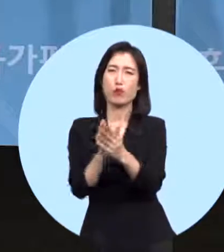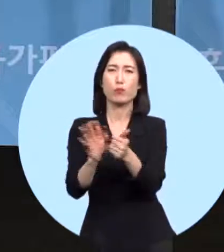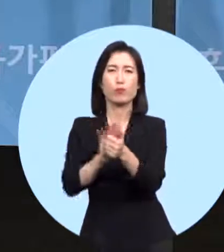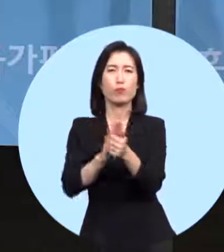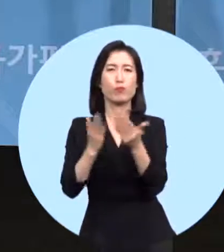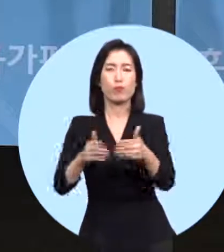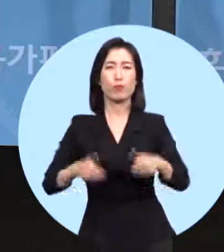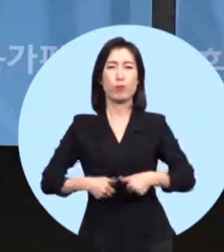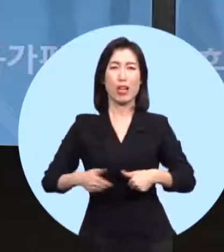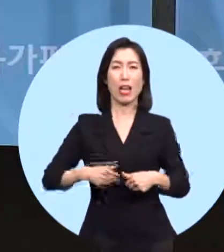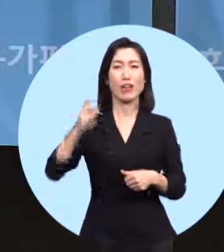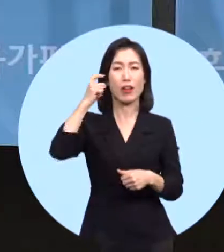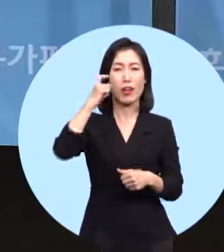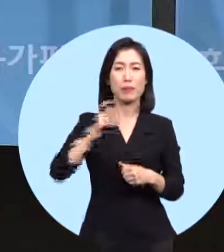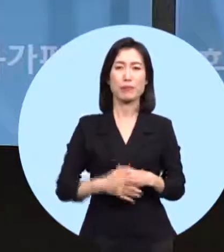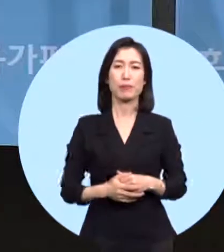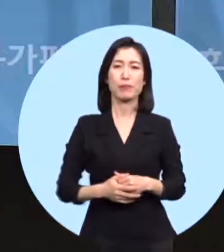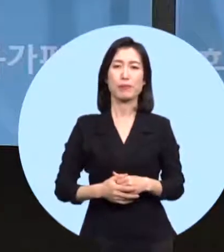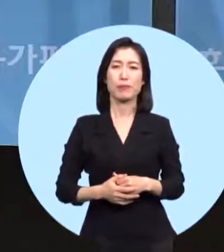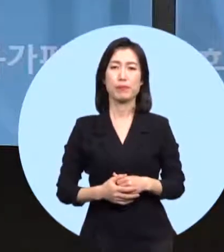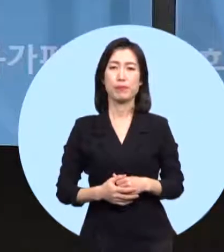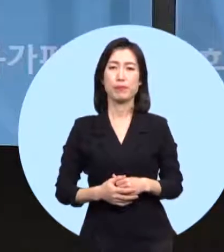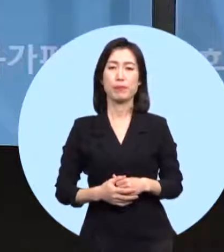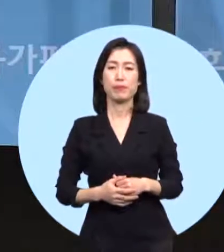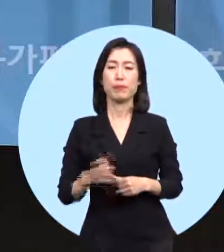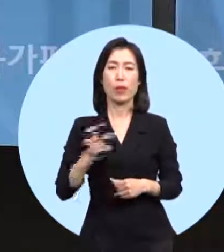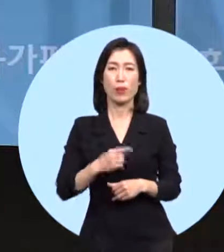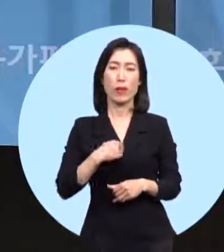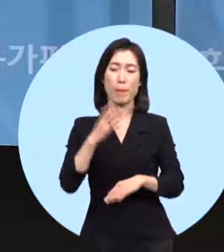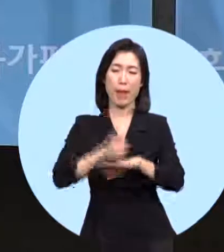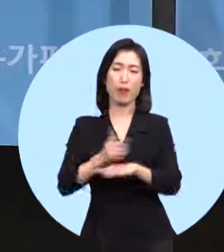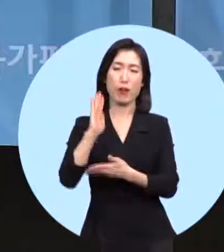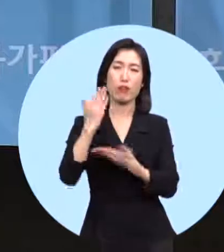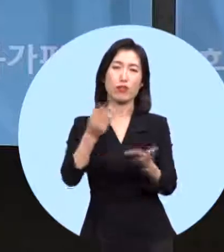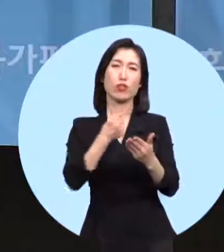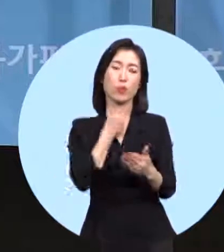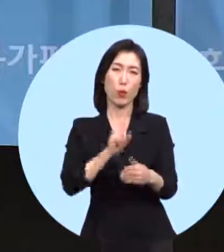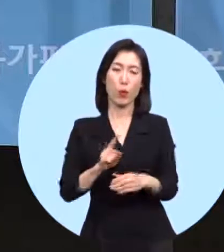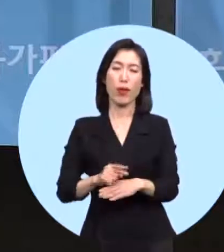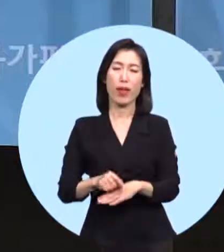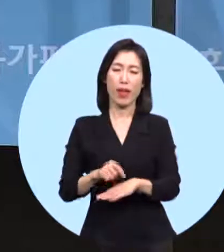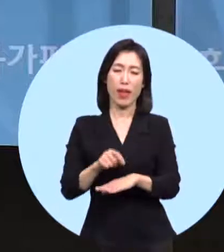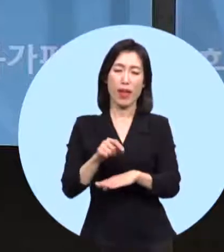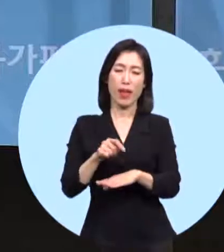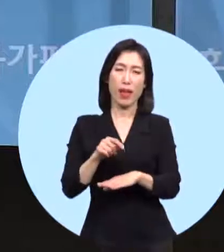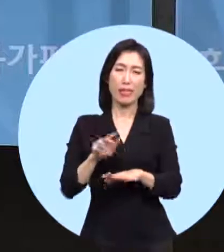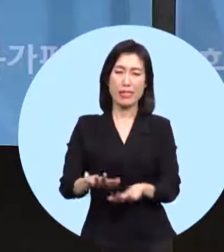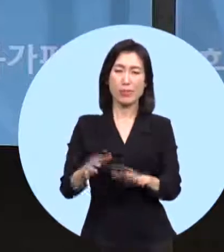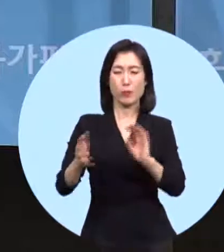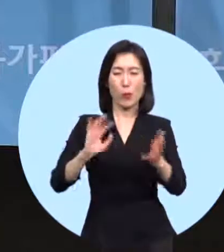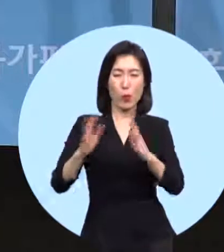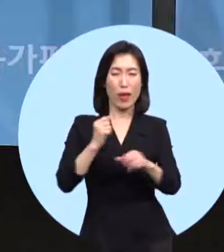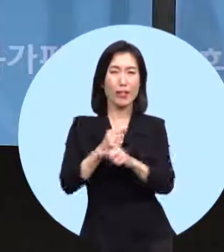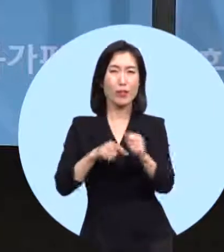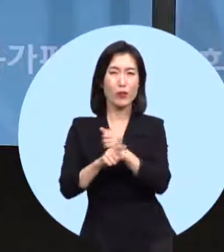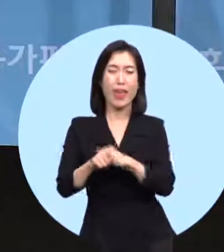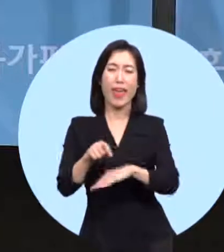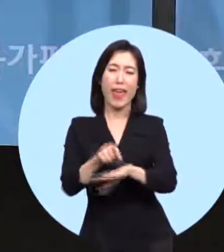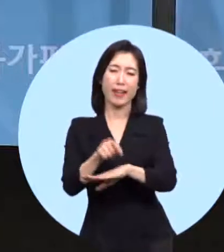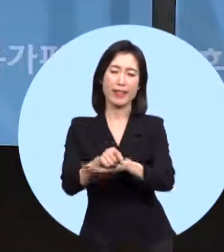좋겠습니다. 마지막으로 말씀드리고 싶었던 것은 저희가 이 행정의 벽을 이번에 아마 넘기 위해서 이러는 것